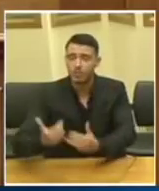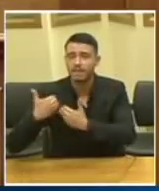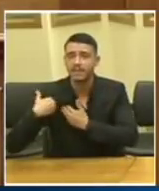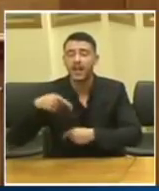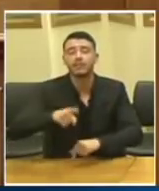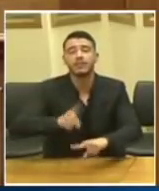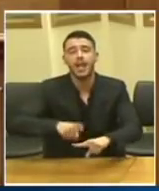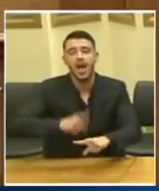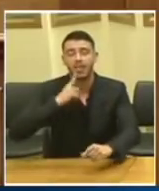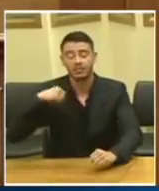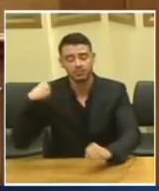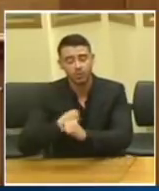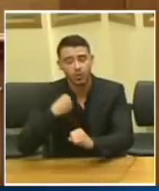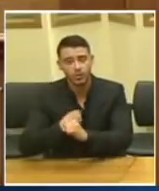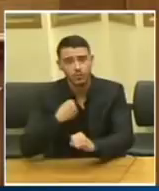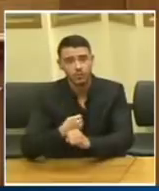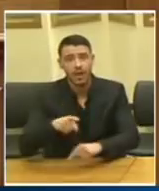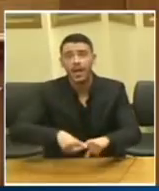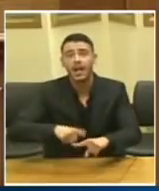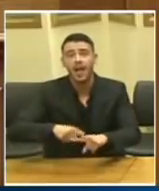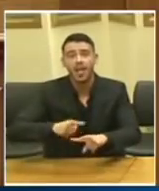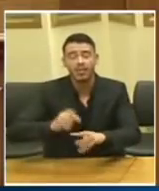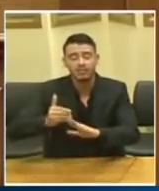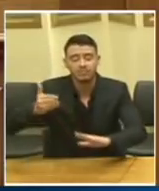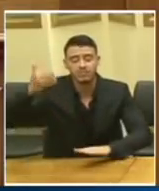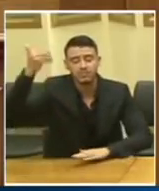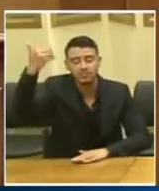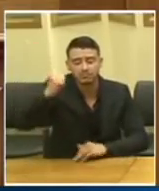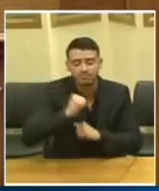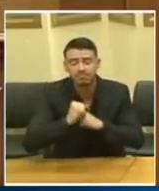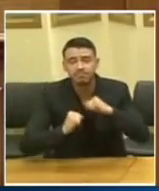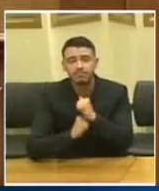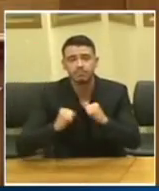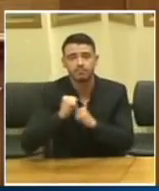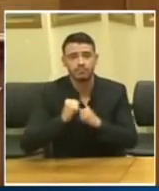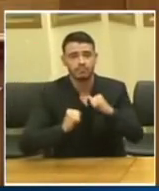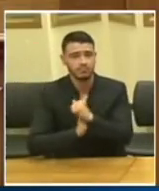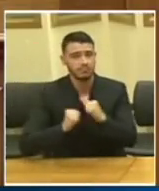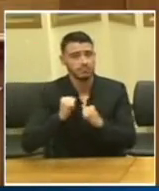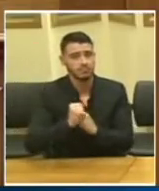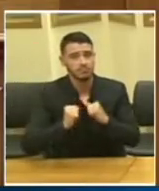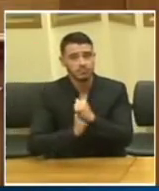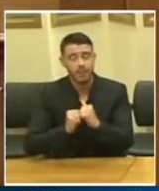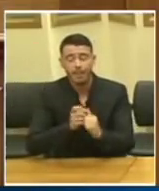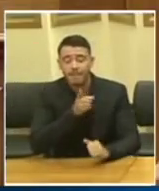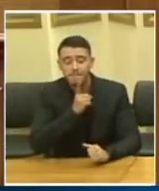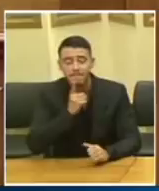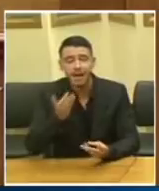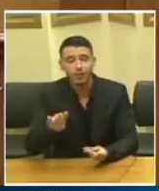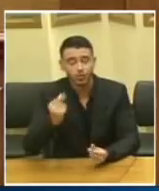εργαστεί, αυτή την Ελλάδα του αύριο να οικοδομήσει. Με αυτές λοιπόν τις σκέψεις,